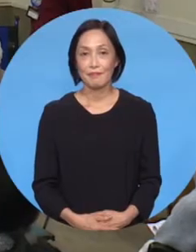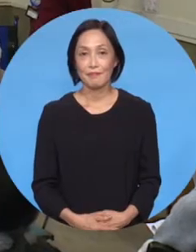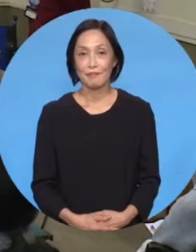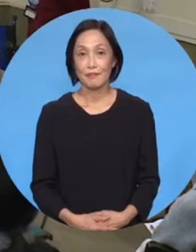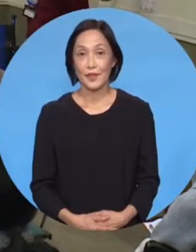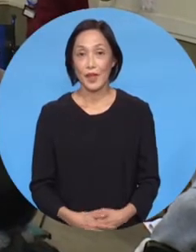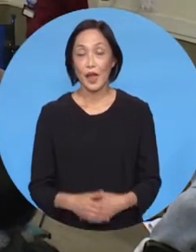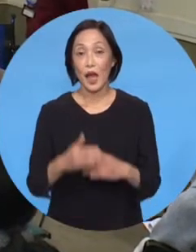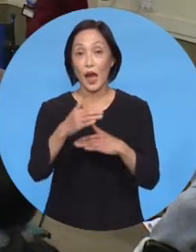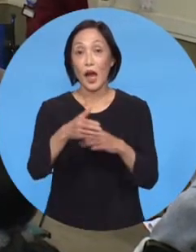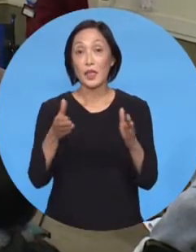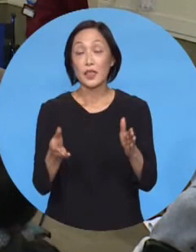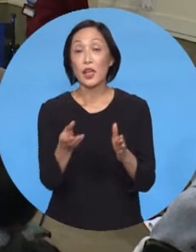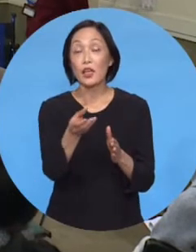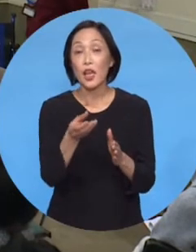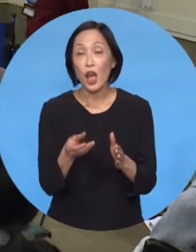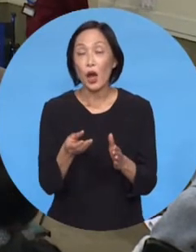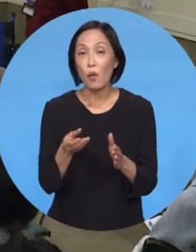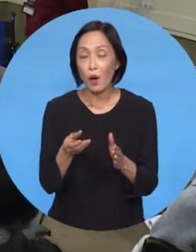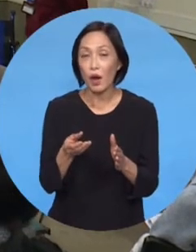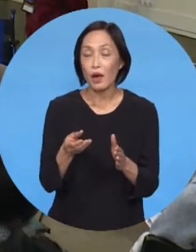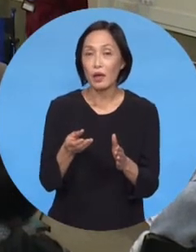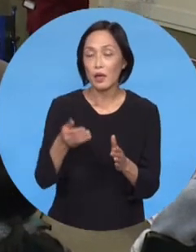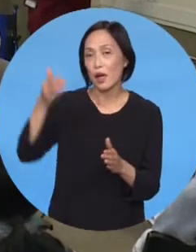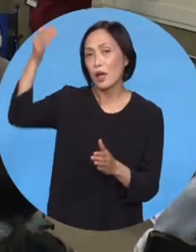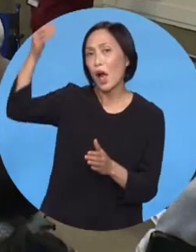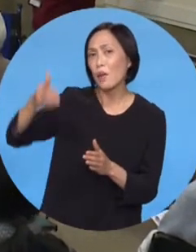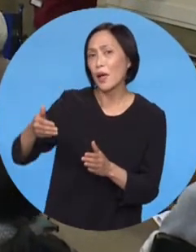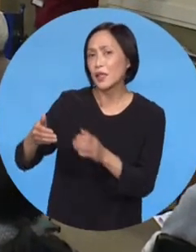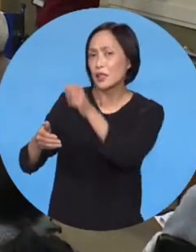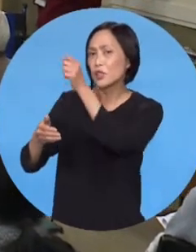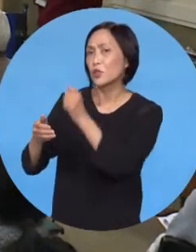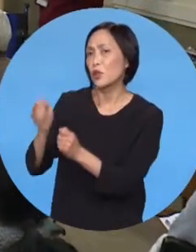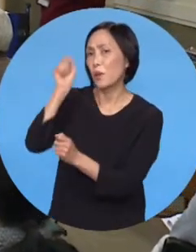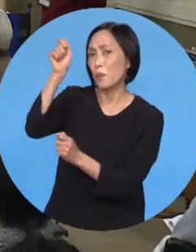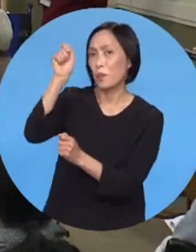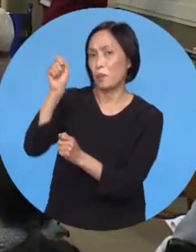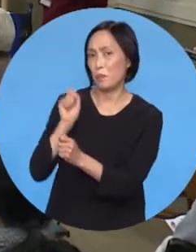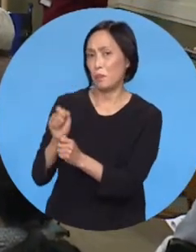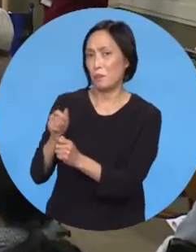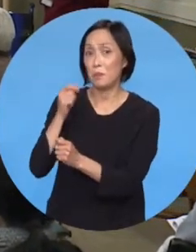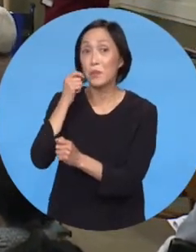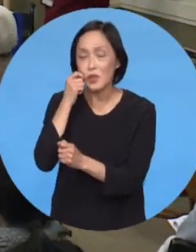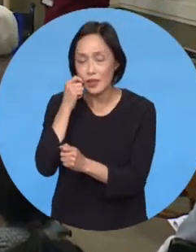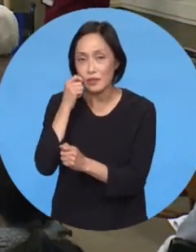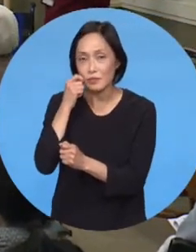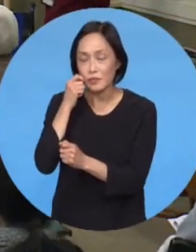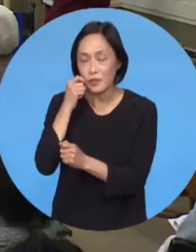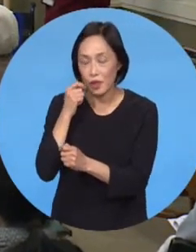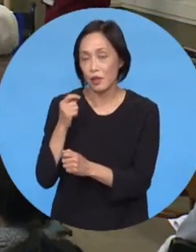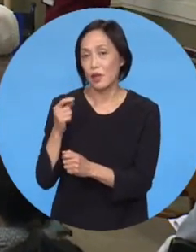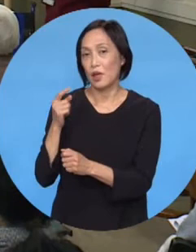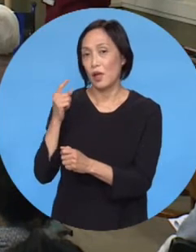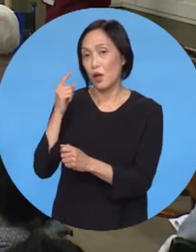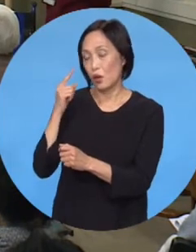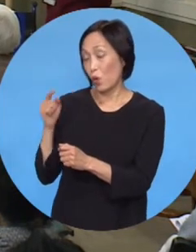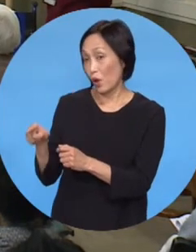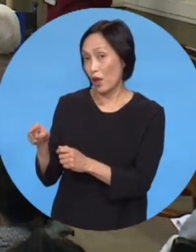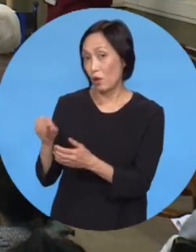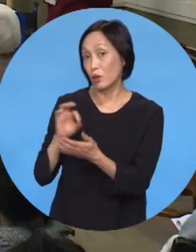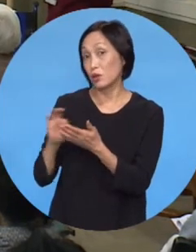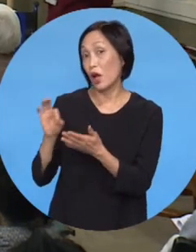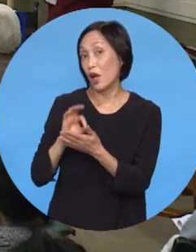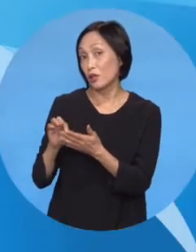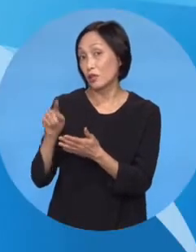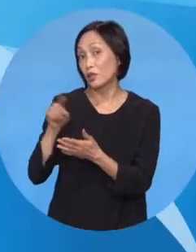都営住宅とかでどうしてもまた現状復帰しなければいけないので壁に手すりがつけられない方とかはこれをつけておられる方